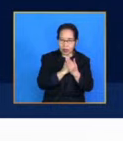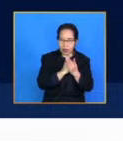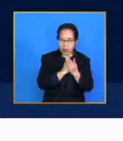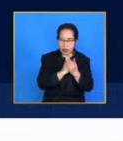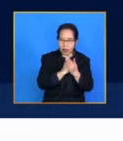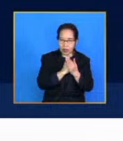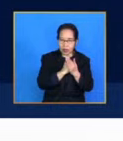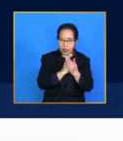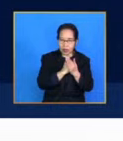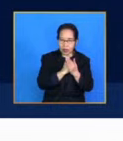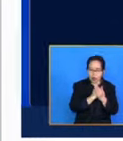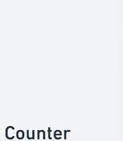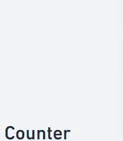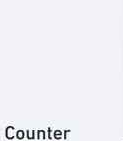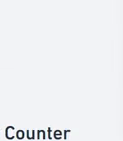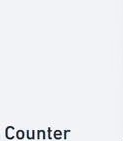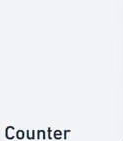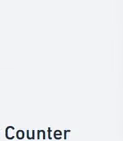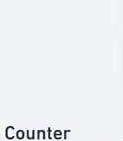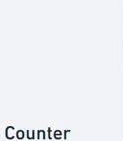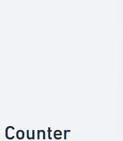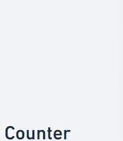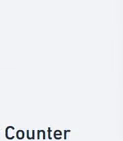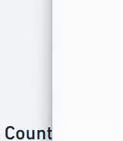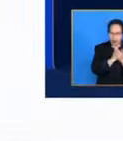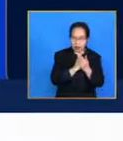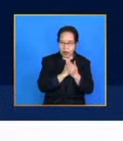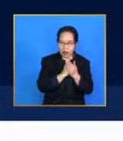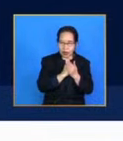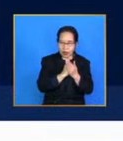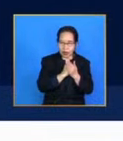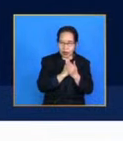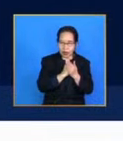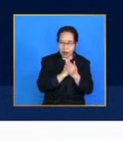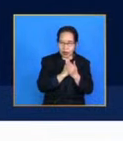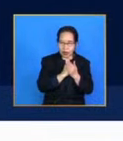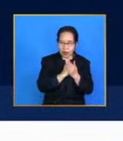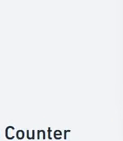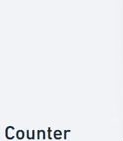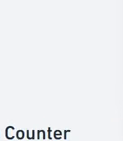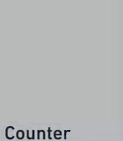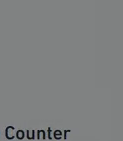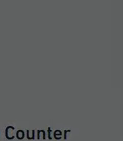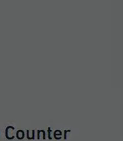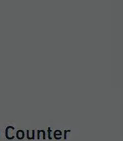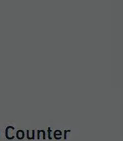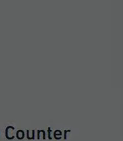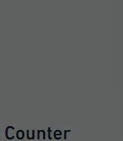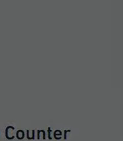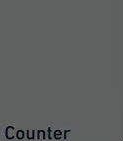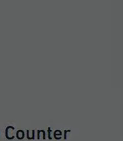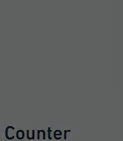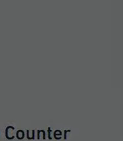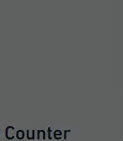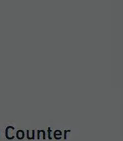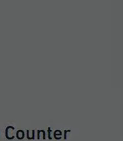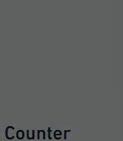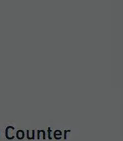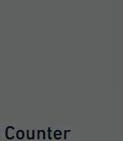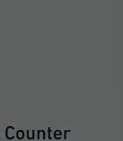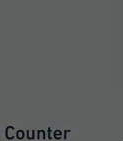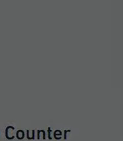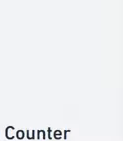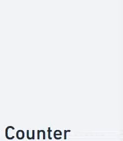ng MCGI na mali ang pagkaunaway ka nila. Ang translation na tama ay yung na kay Pablo